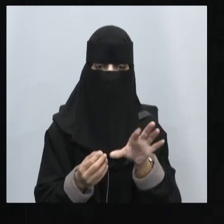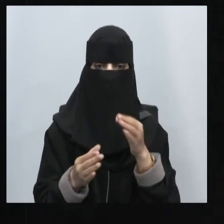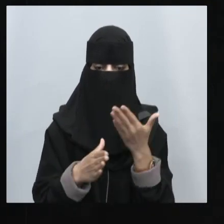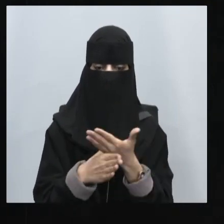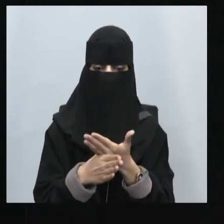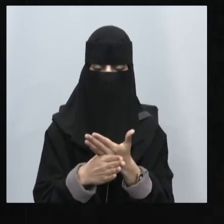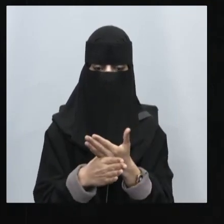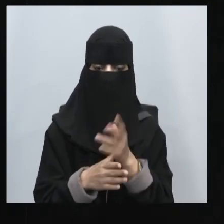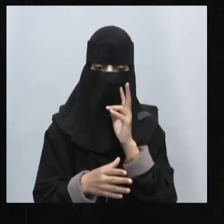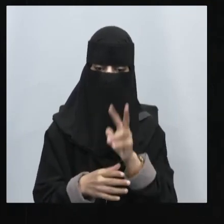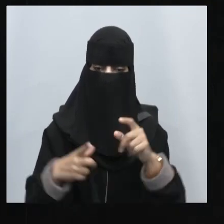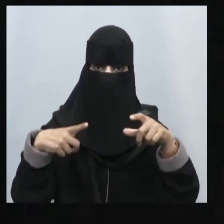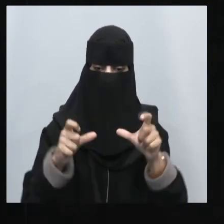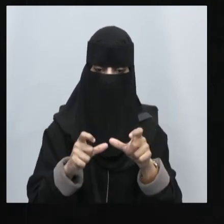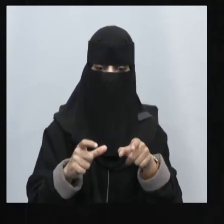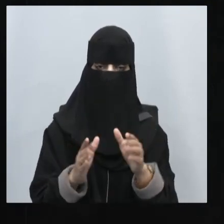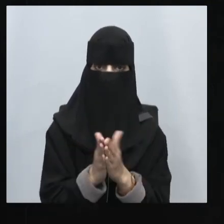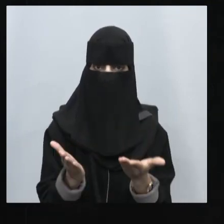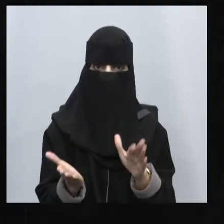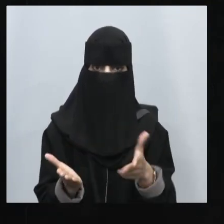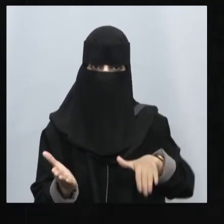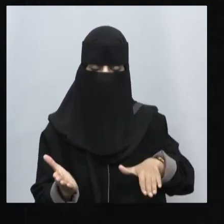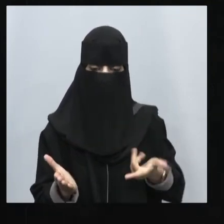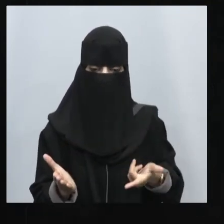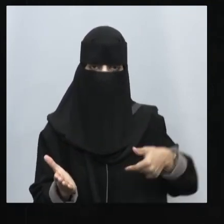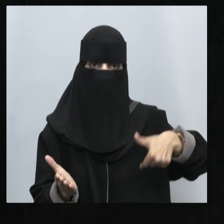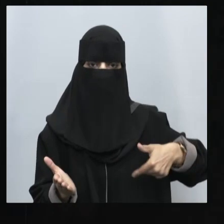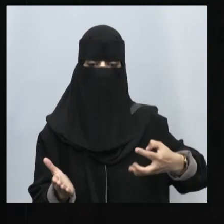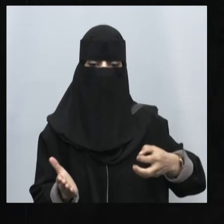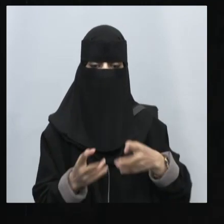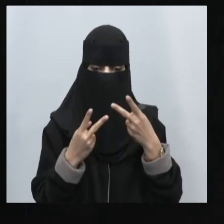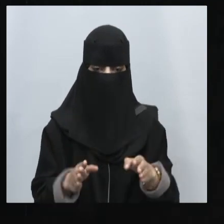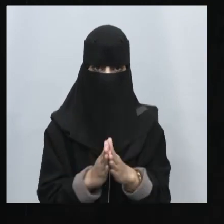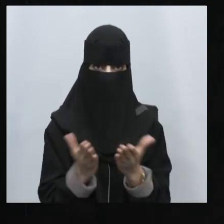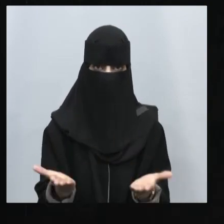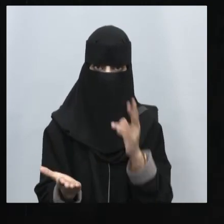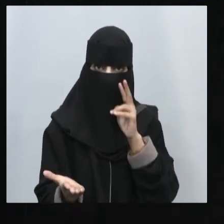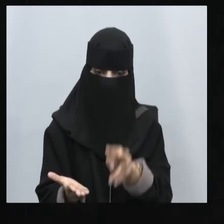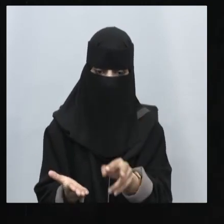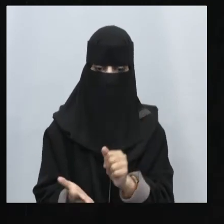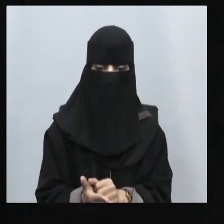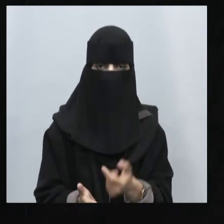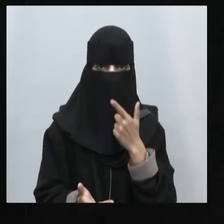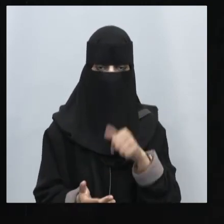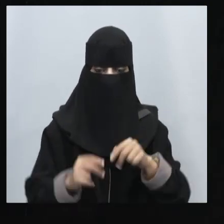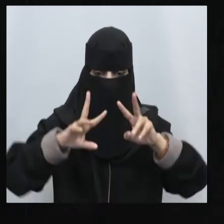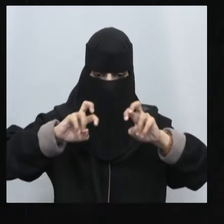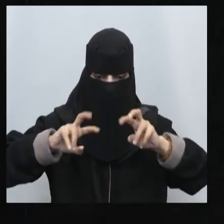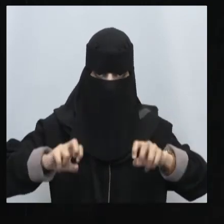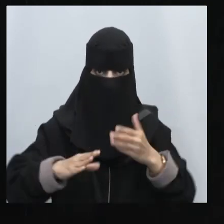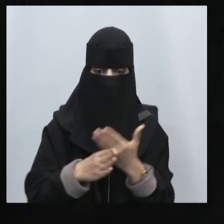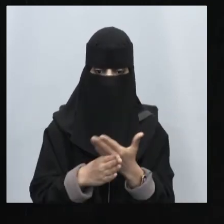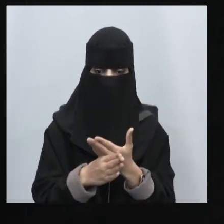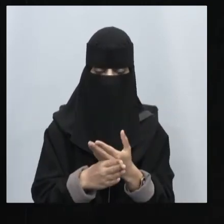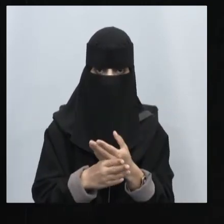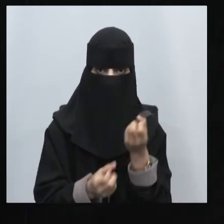السبب في العباره التاليه تحديدا في اي صفحه في صفحه 46 نريد ان نبحث لماذا